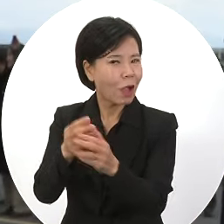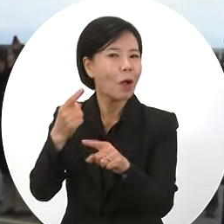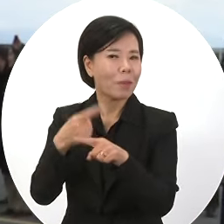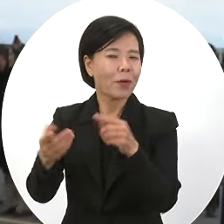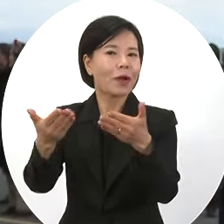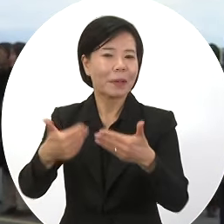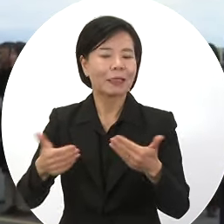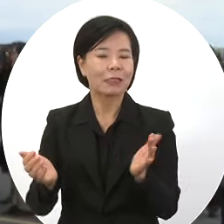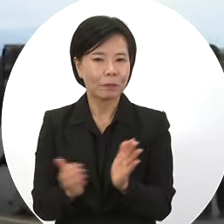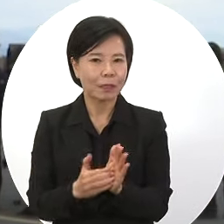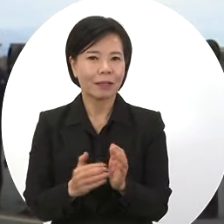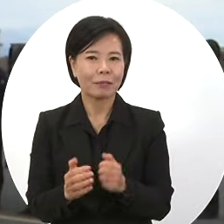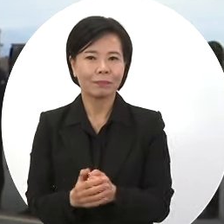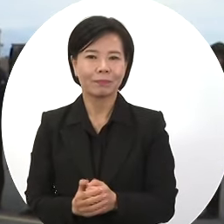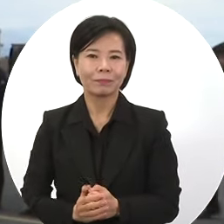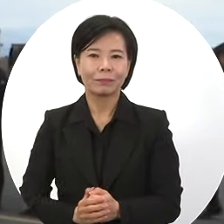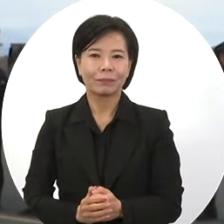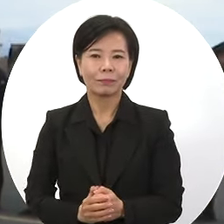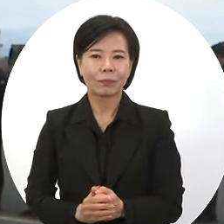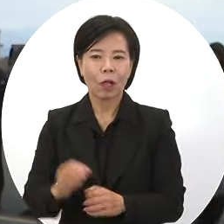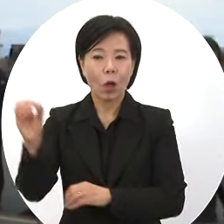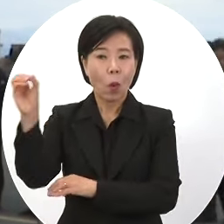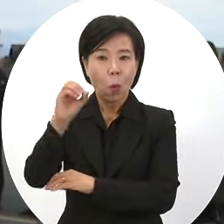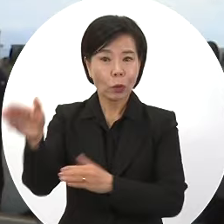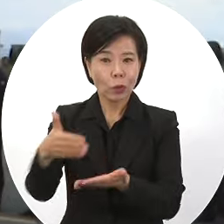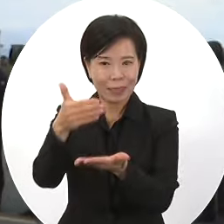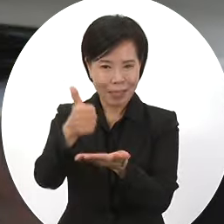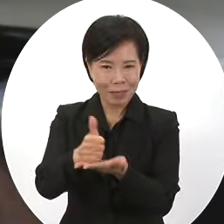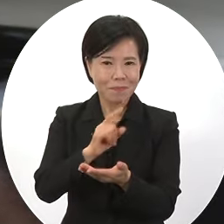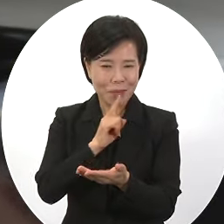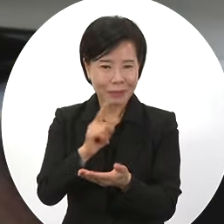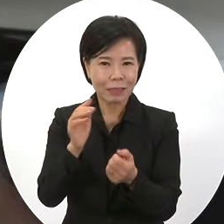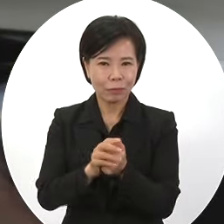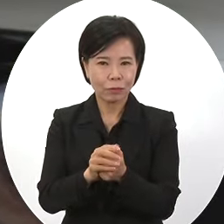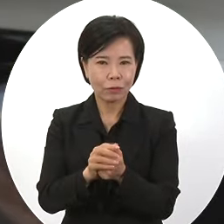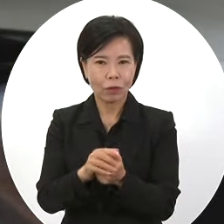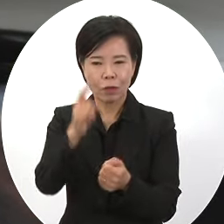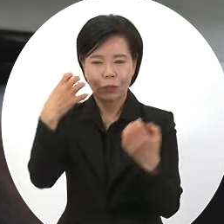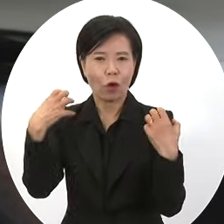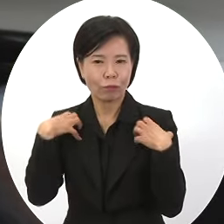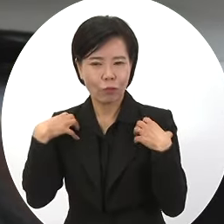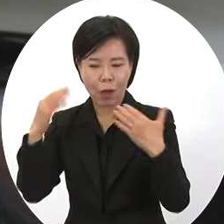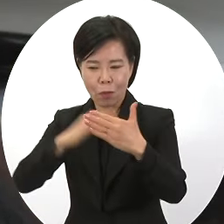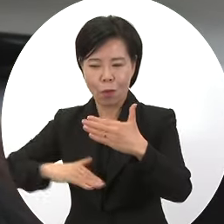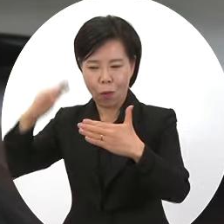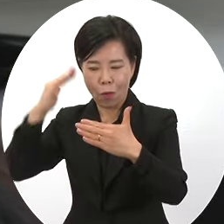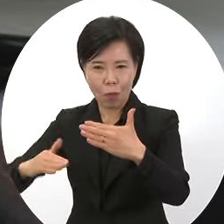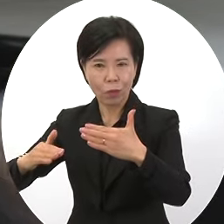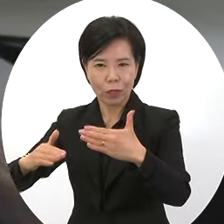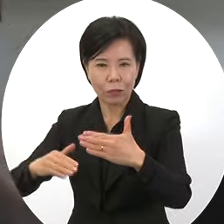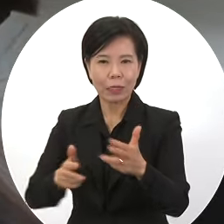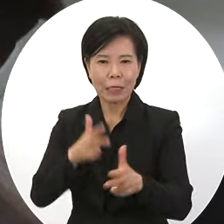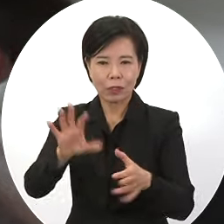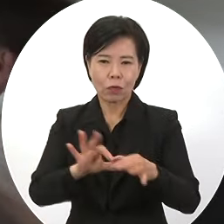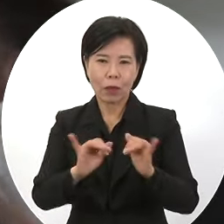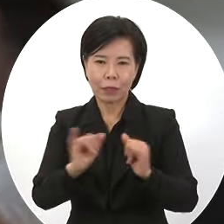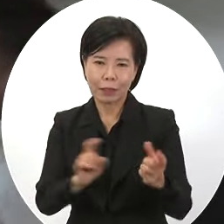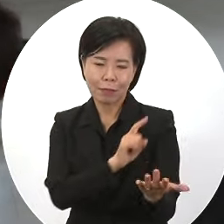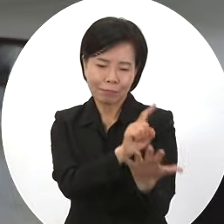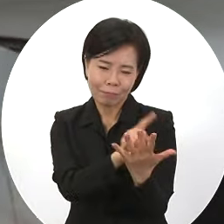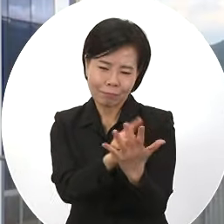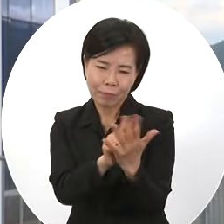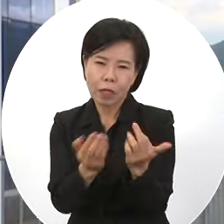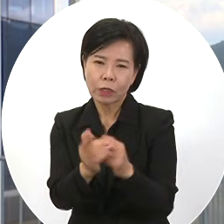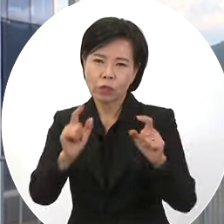다가섰다는 평가를 받았습니다. 오영훈 제주도지사는 이날 정부와 공공기관, 기업 관계자를